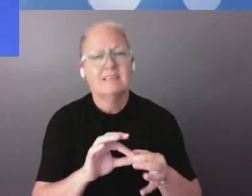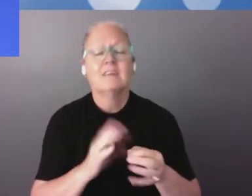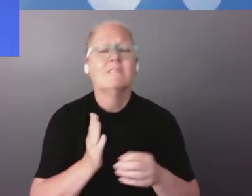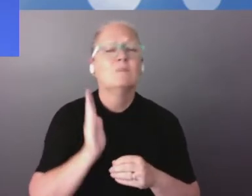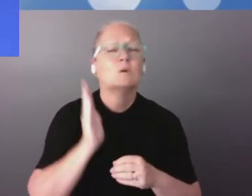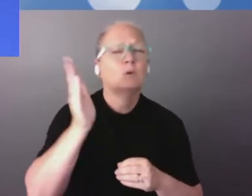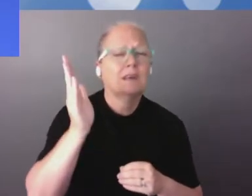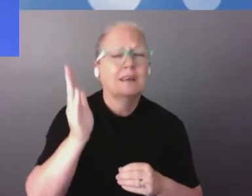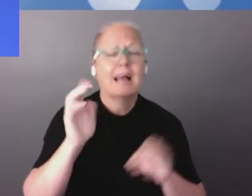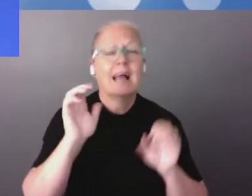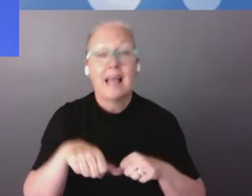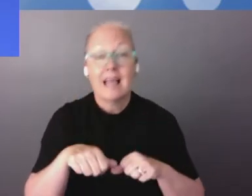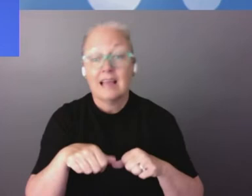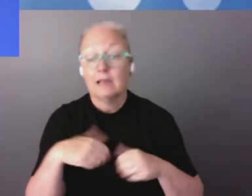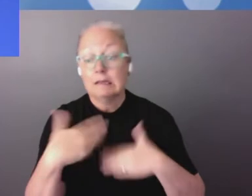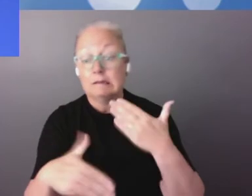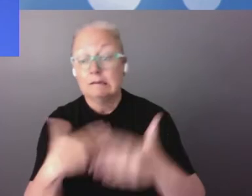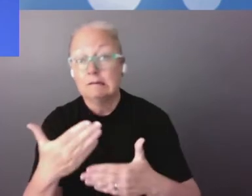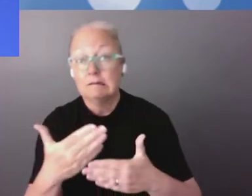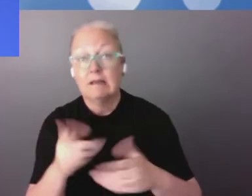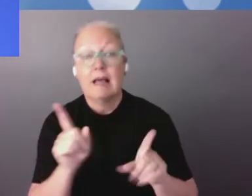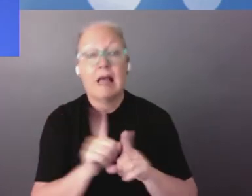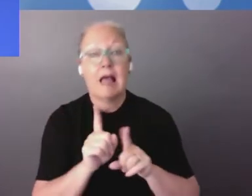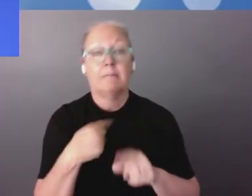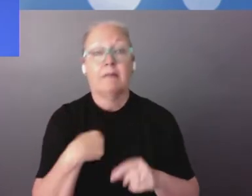من تهديد وراء ذلك،